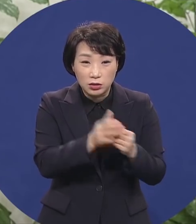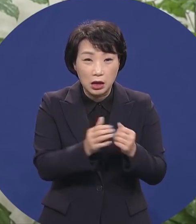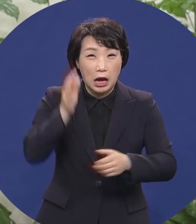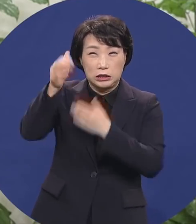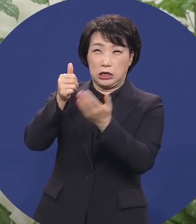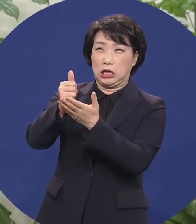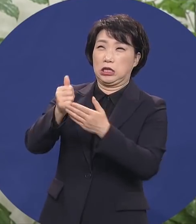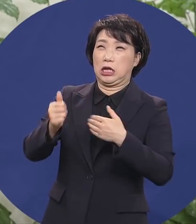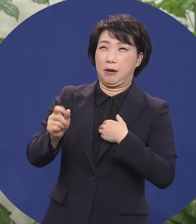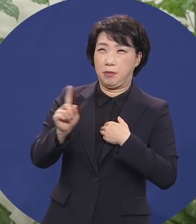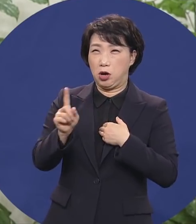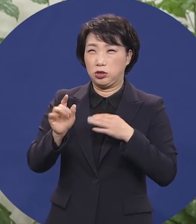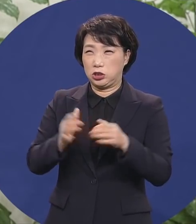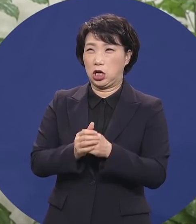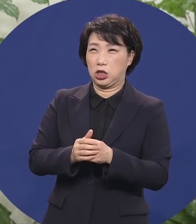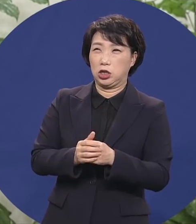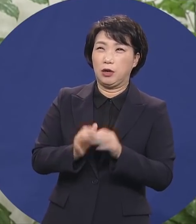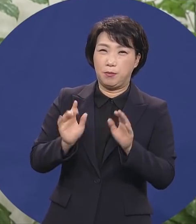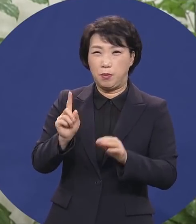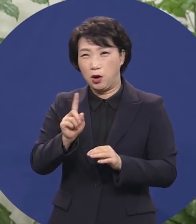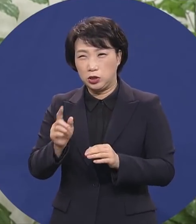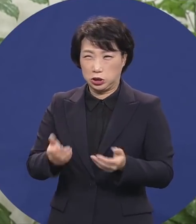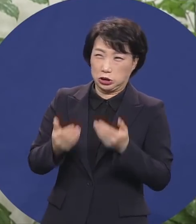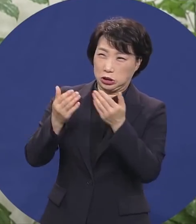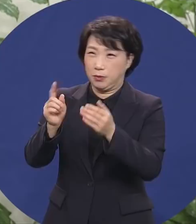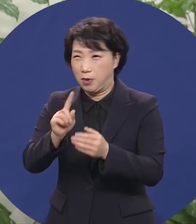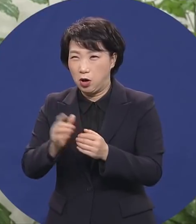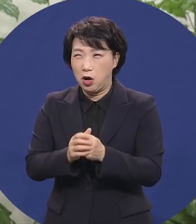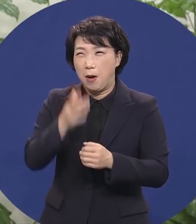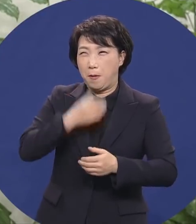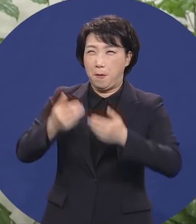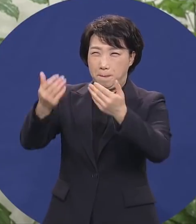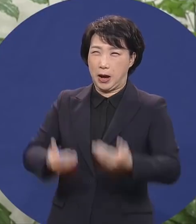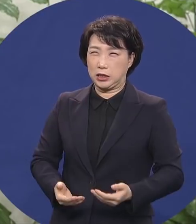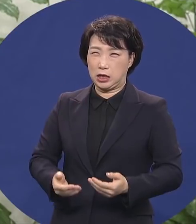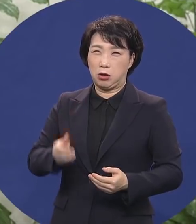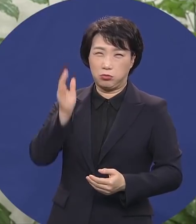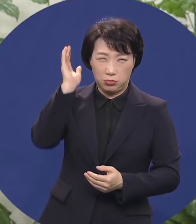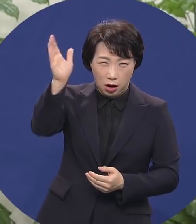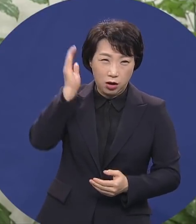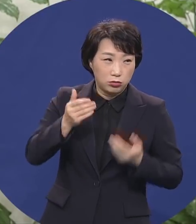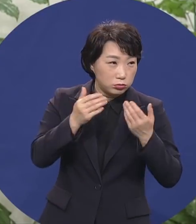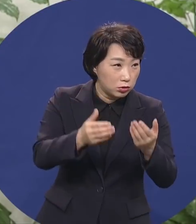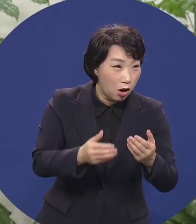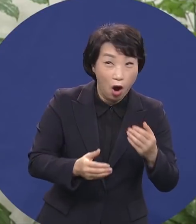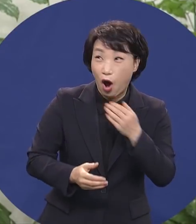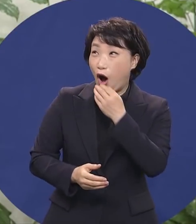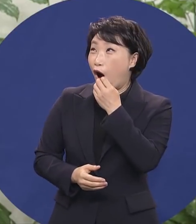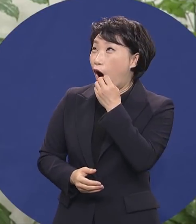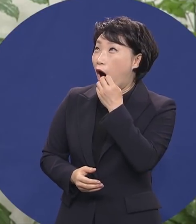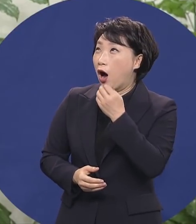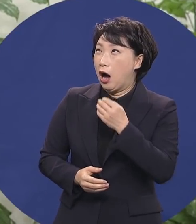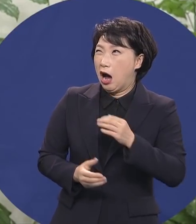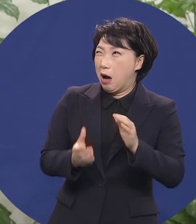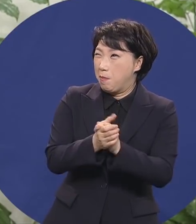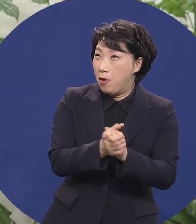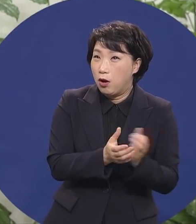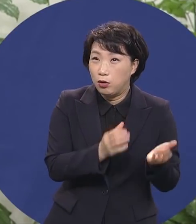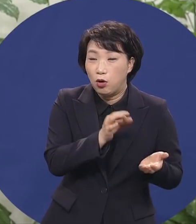하나님께 이렇게 이름을 이렇게 기록하고 이렇게 드리면 막 복을 받는다고 하니까 나 충격받았어요